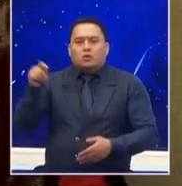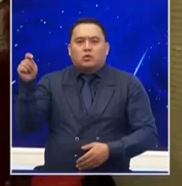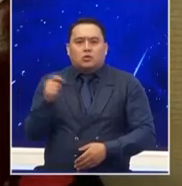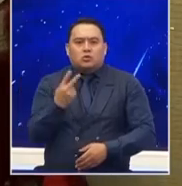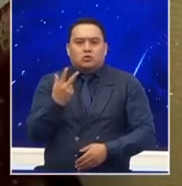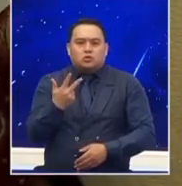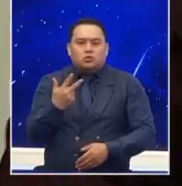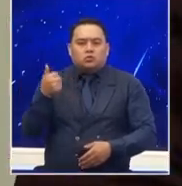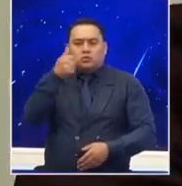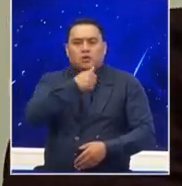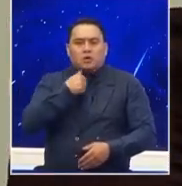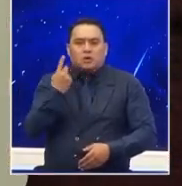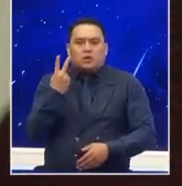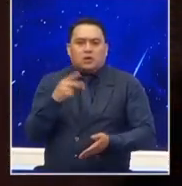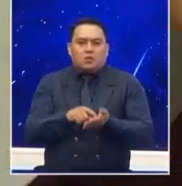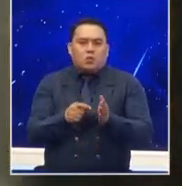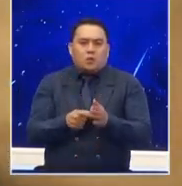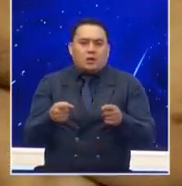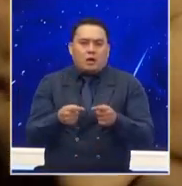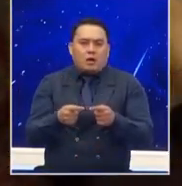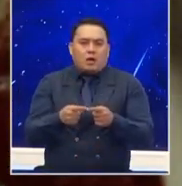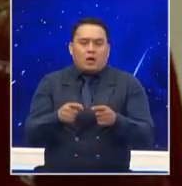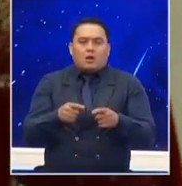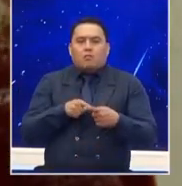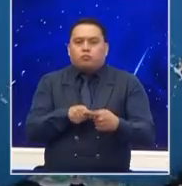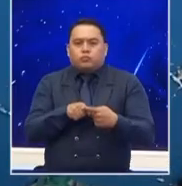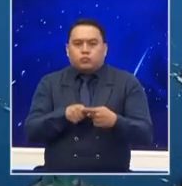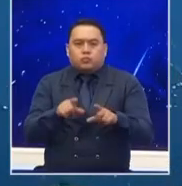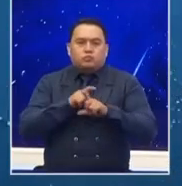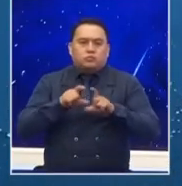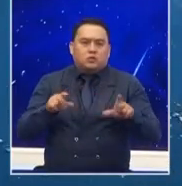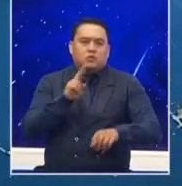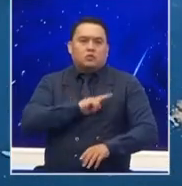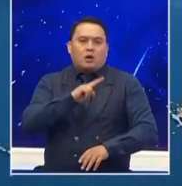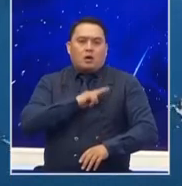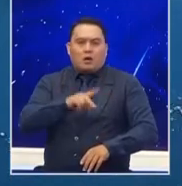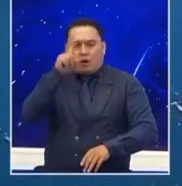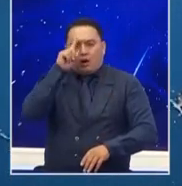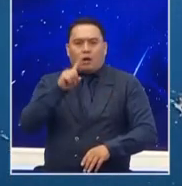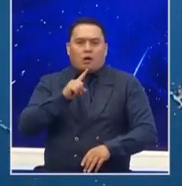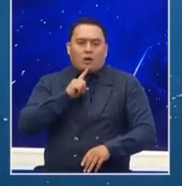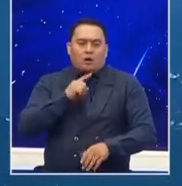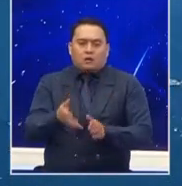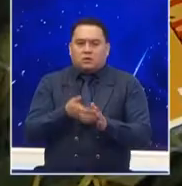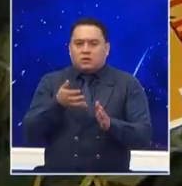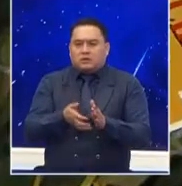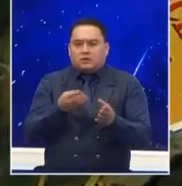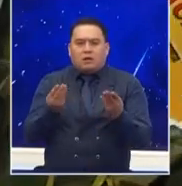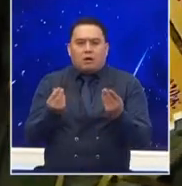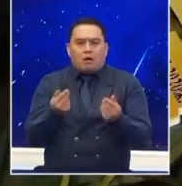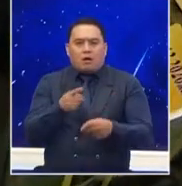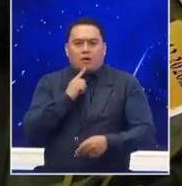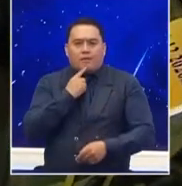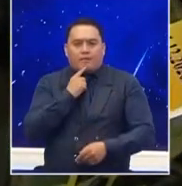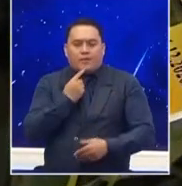бері аядайғана 2 бөлмені жалдап тұрған. Мектепте еден жуушы болып істейді. Айтуынша айлығы шайлығына жетпейді. Қиындықта